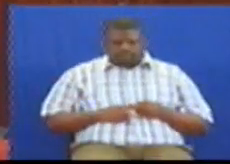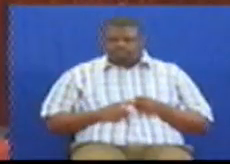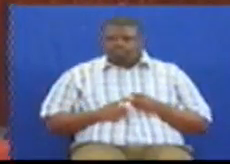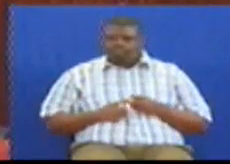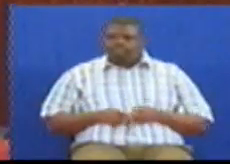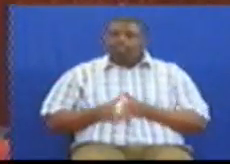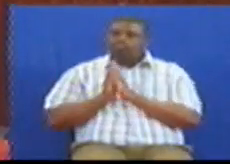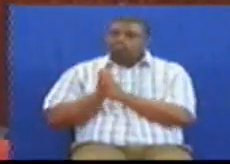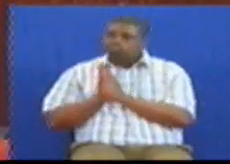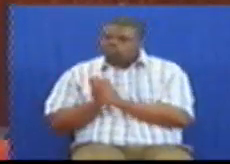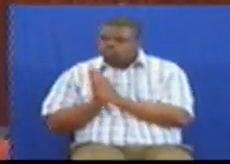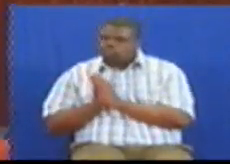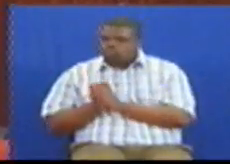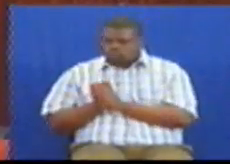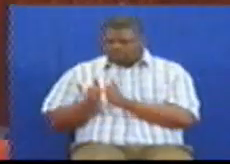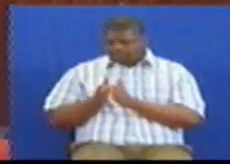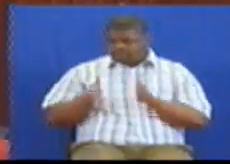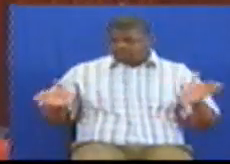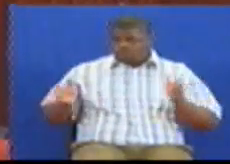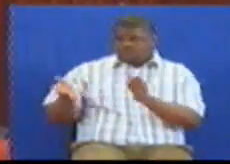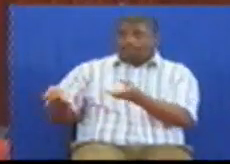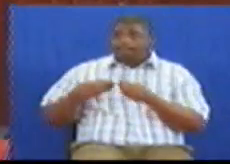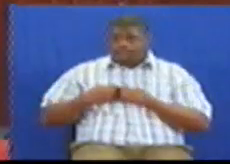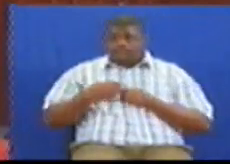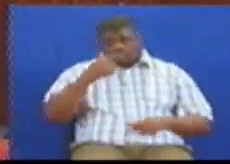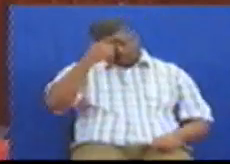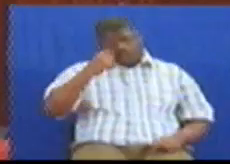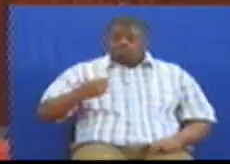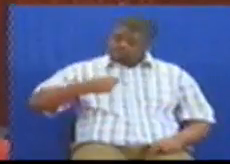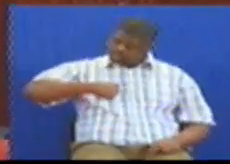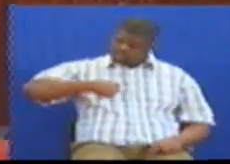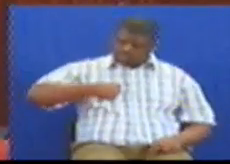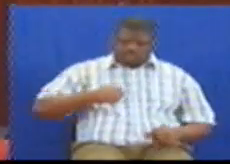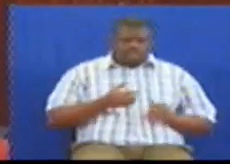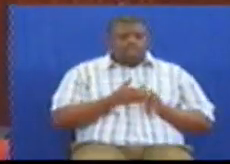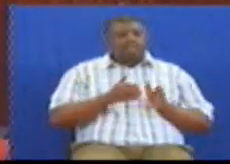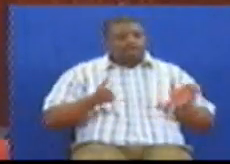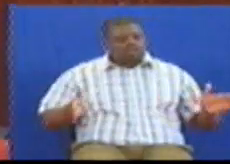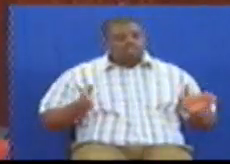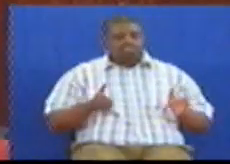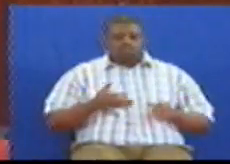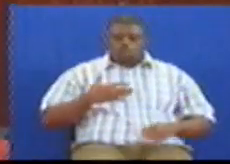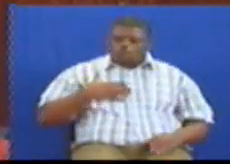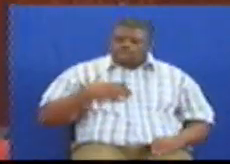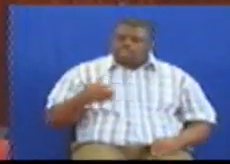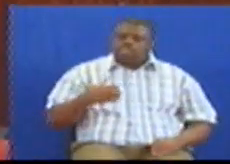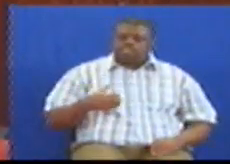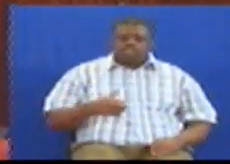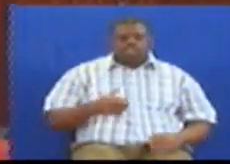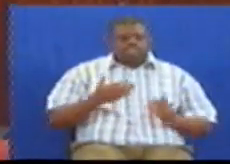kwa kunipa fursa na kuniamini kunipa nafasi ya uwaziri wa nishati.